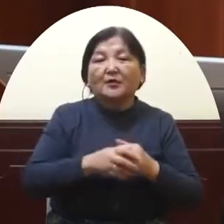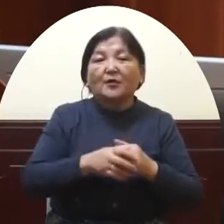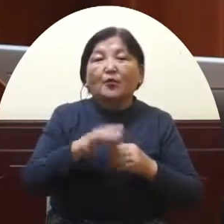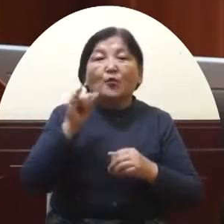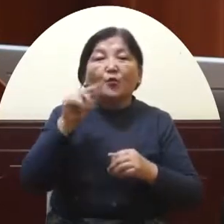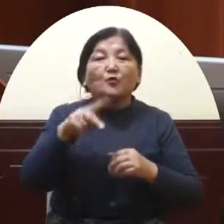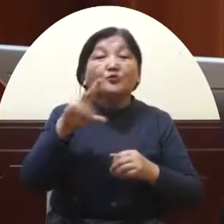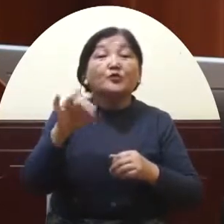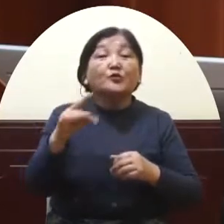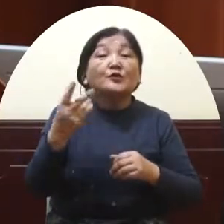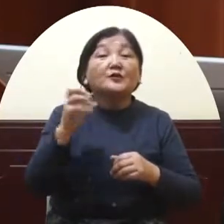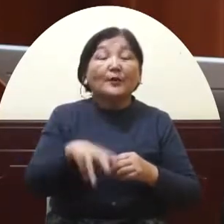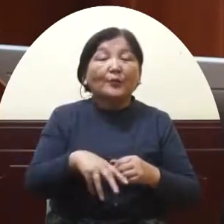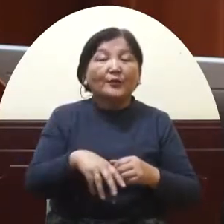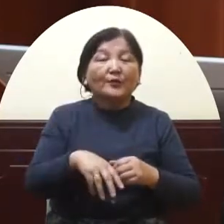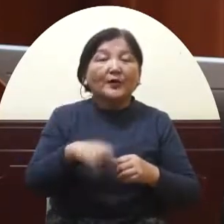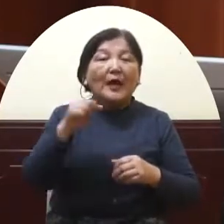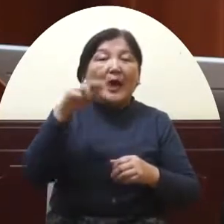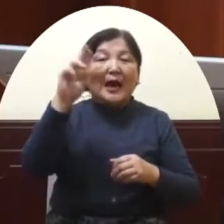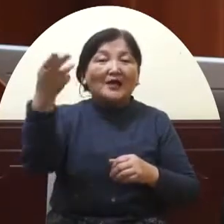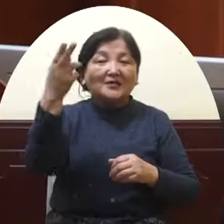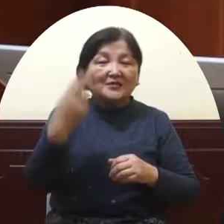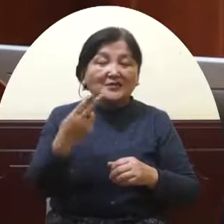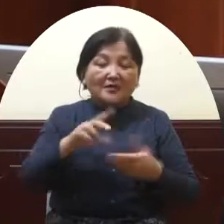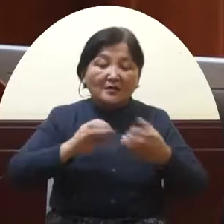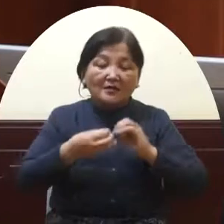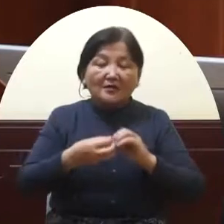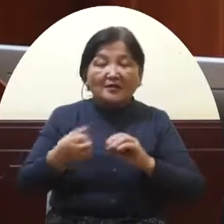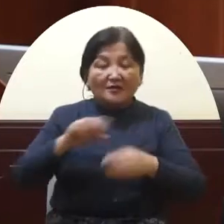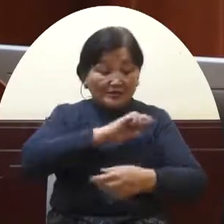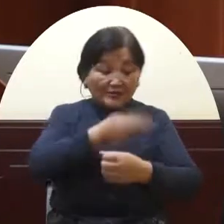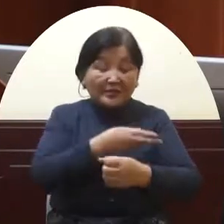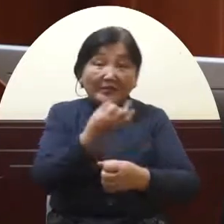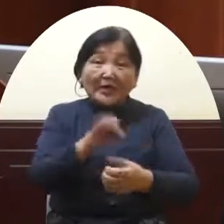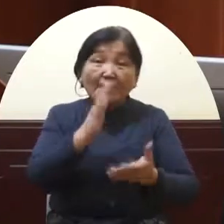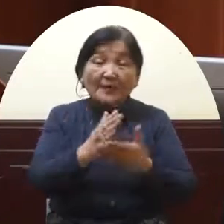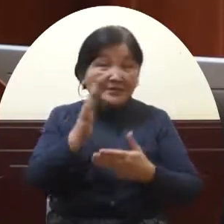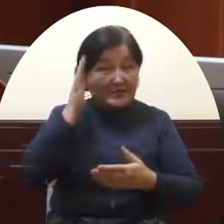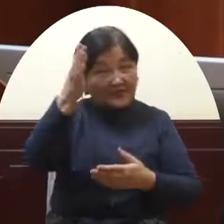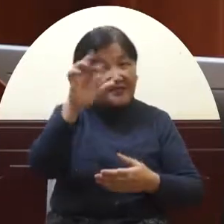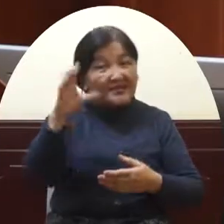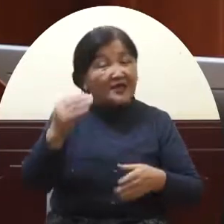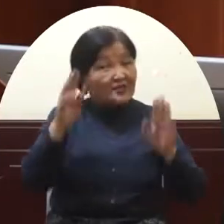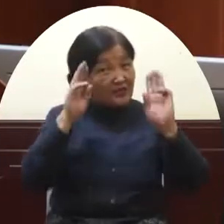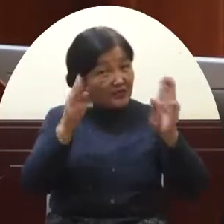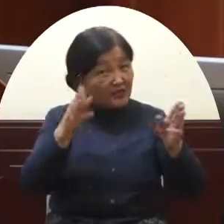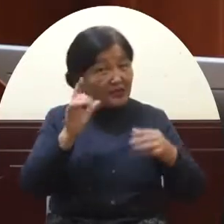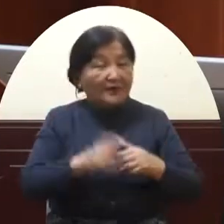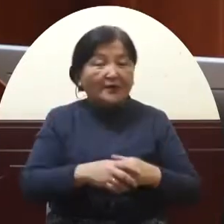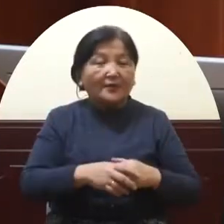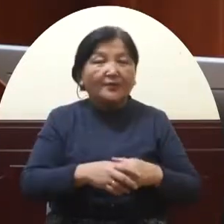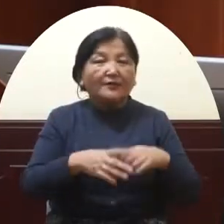бас улс төрийн намуудын эсрэг акц хийх чадвартай болсон. Харин шийдэл нь цаашид энийг яаж шийдэх вэ? Саяны энэ 97